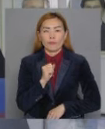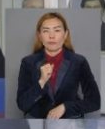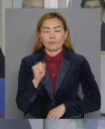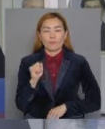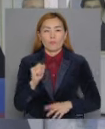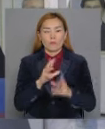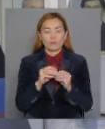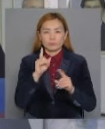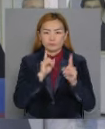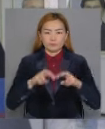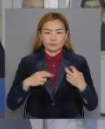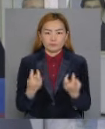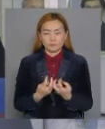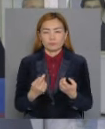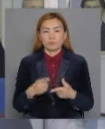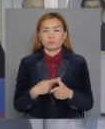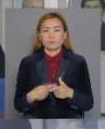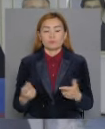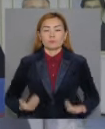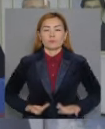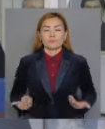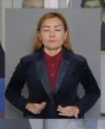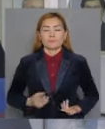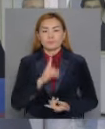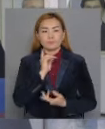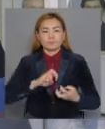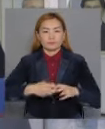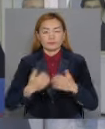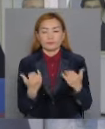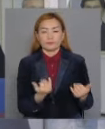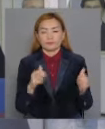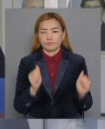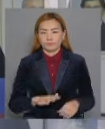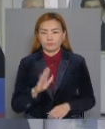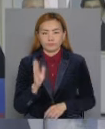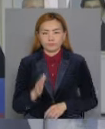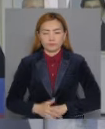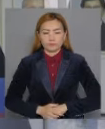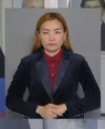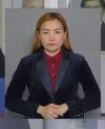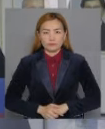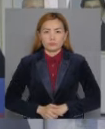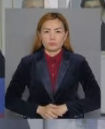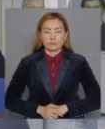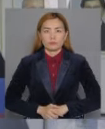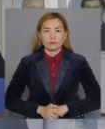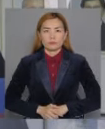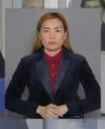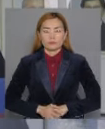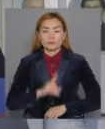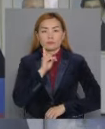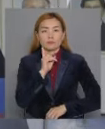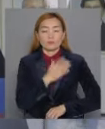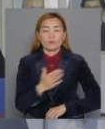мәжілісте болсын, мәслихатта болсын, жастардың мәселесін көтере білсе. Сол жастардың